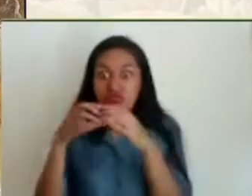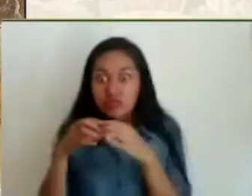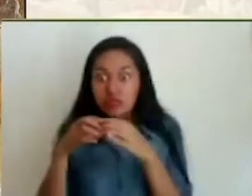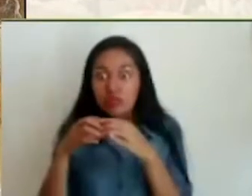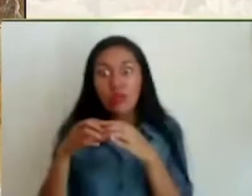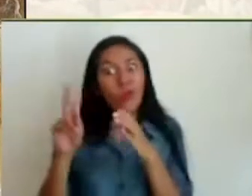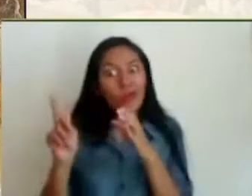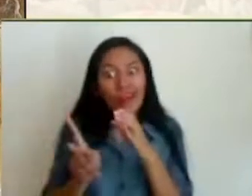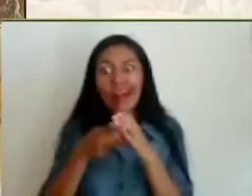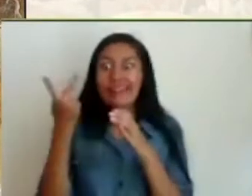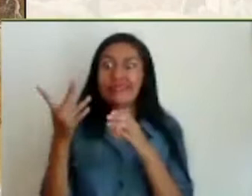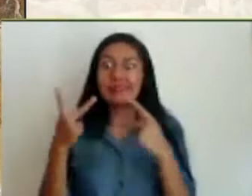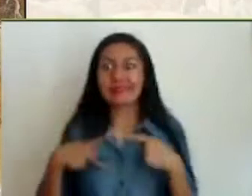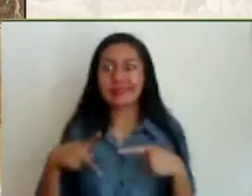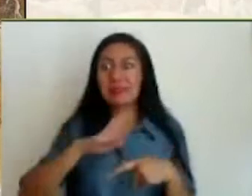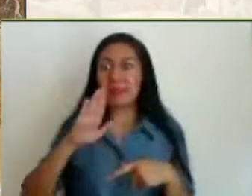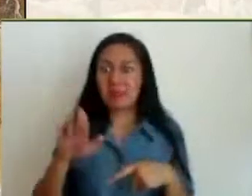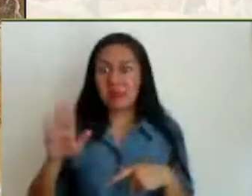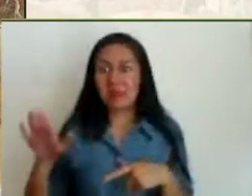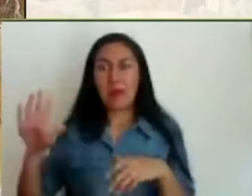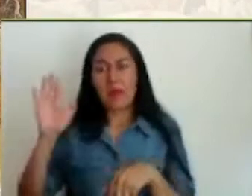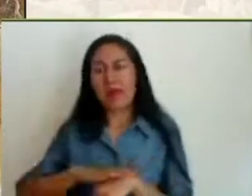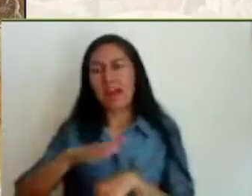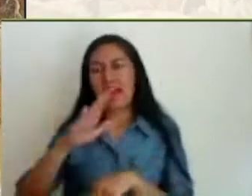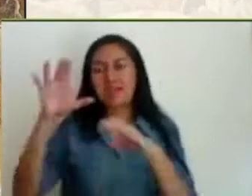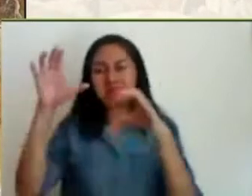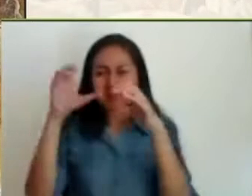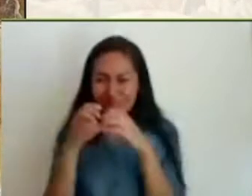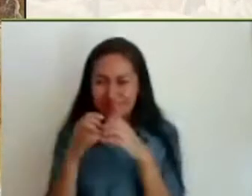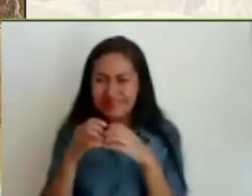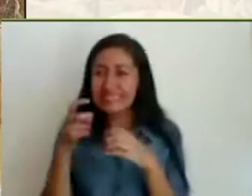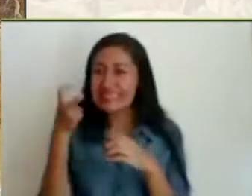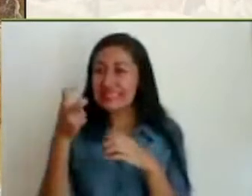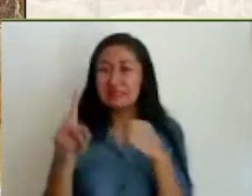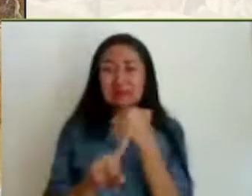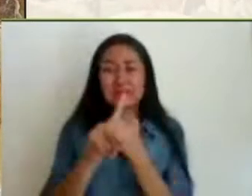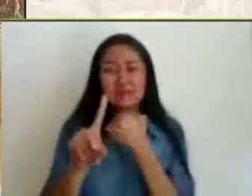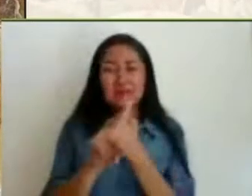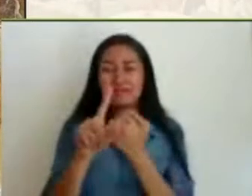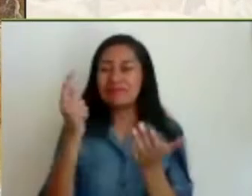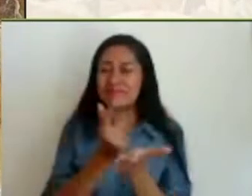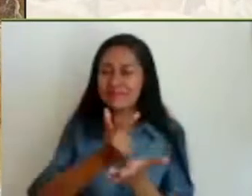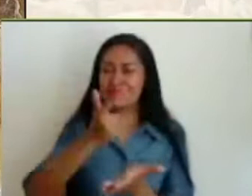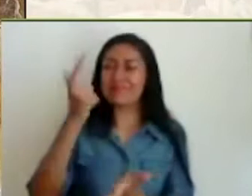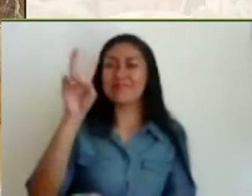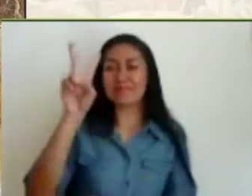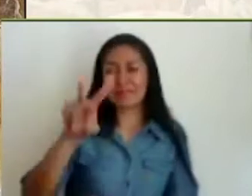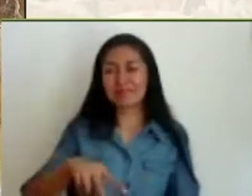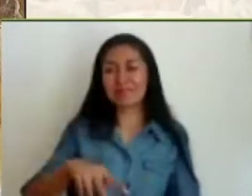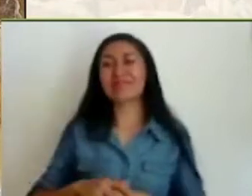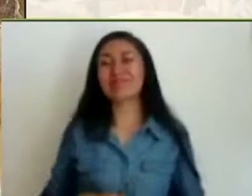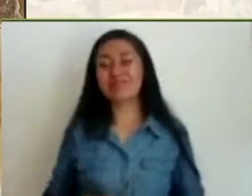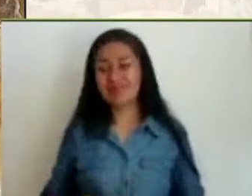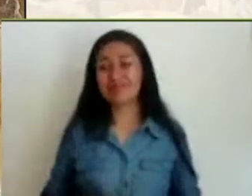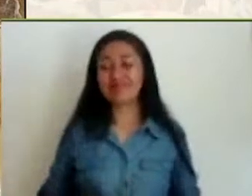L'apice viene raggiunto nel novembre del 1630 ed una seconda recrudescenza si verifica nel giugno dell'anno